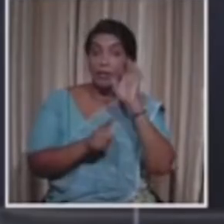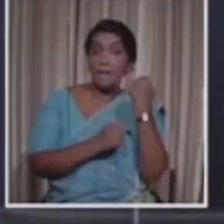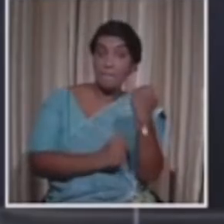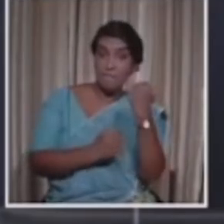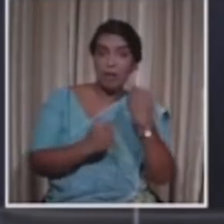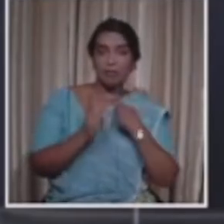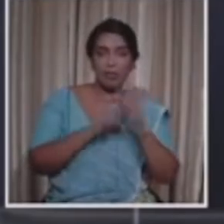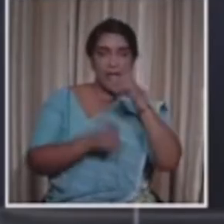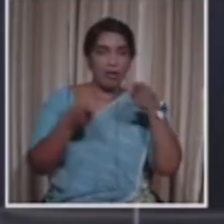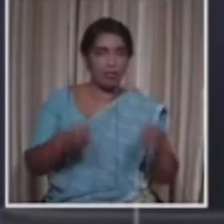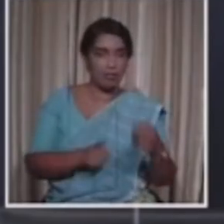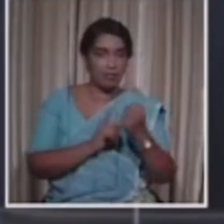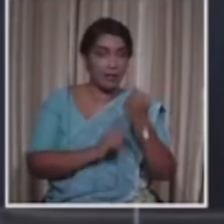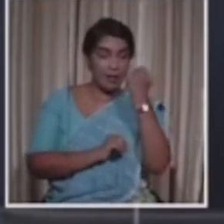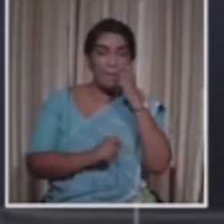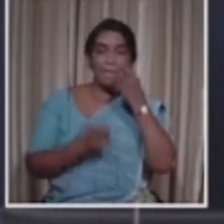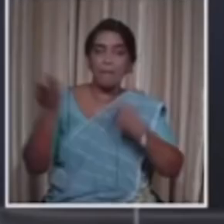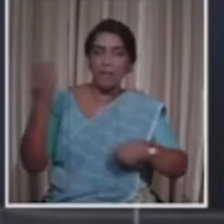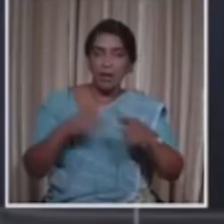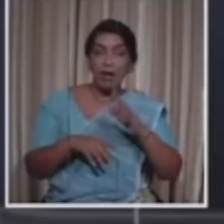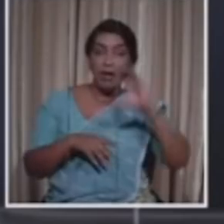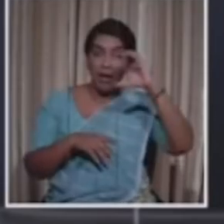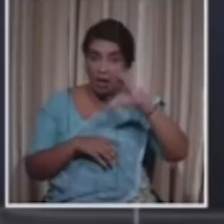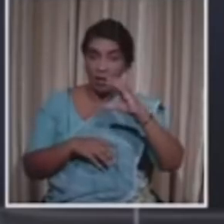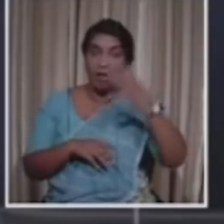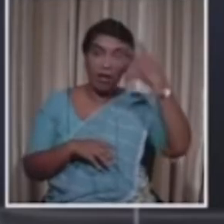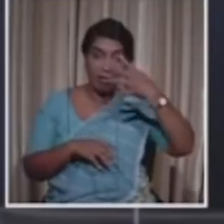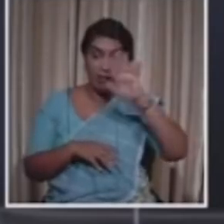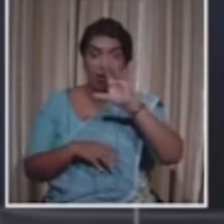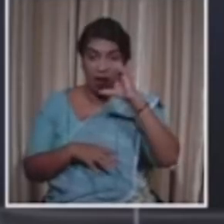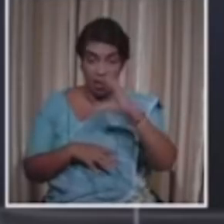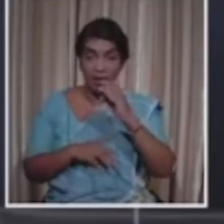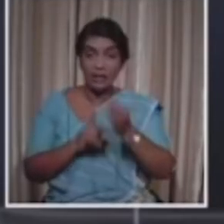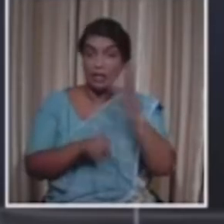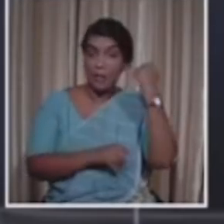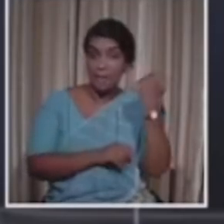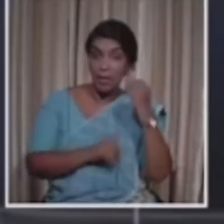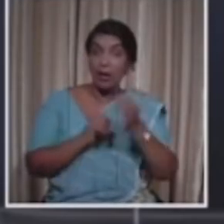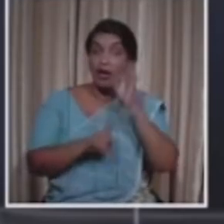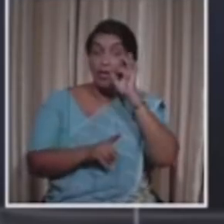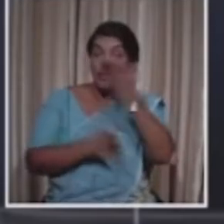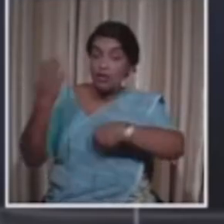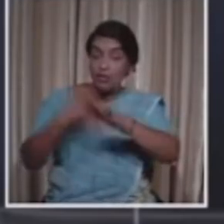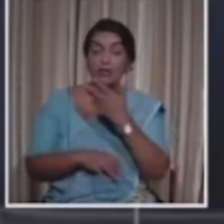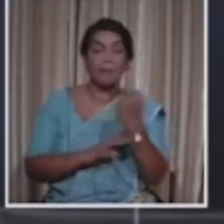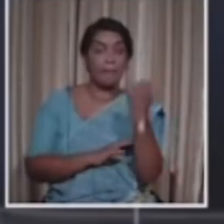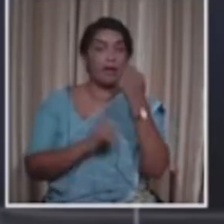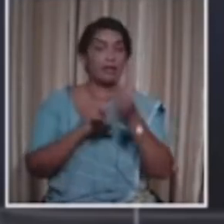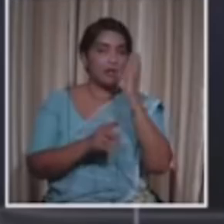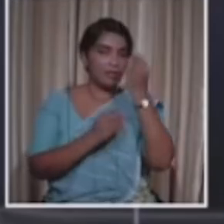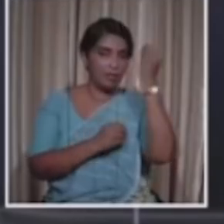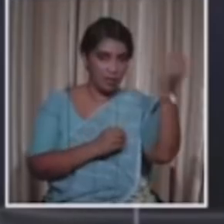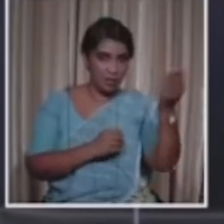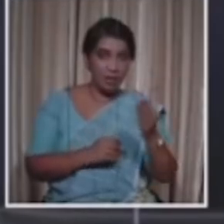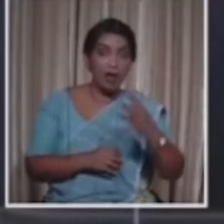මේ පාර්ලිමේන්තුවට දීලා තින්නේ ආයන්න හතර ආයන්න විධායක බලය ජනතාවගේ විධායක බලය ජනාධිපතිට දීලා